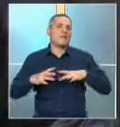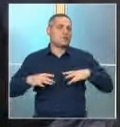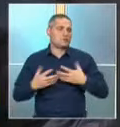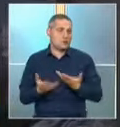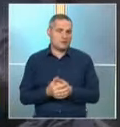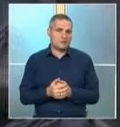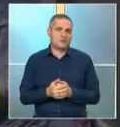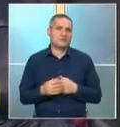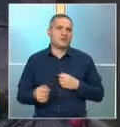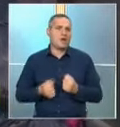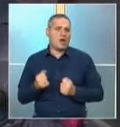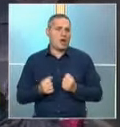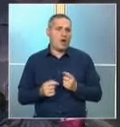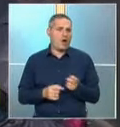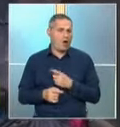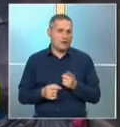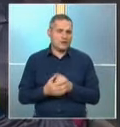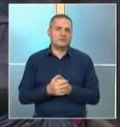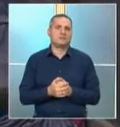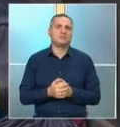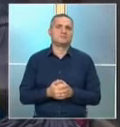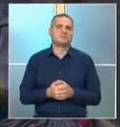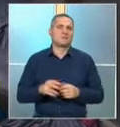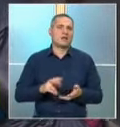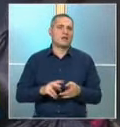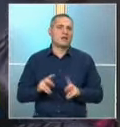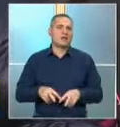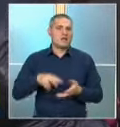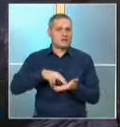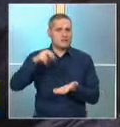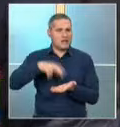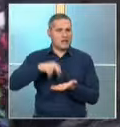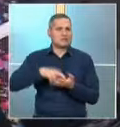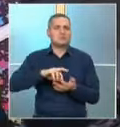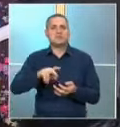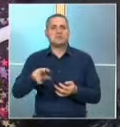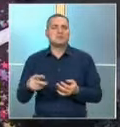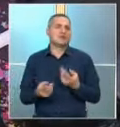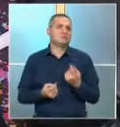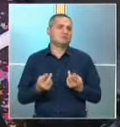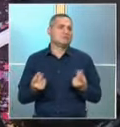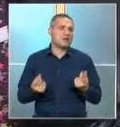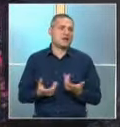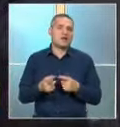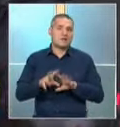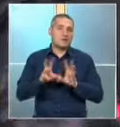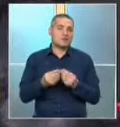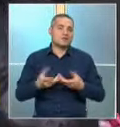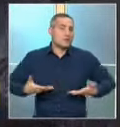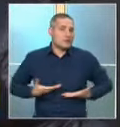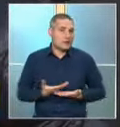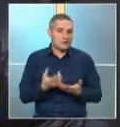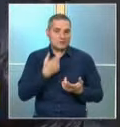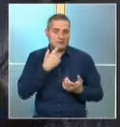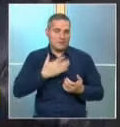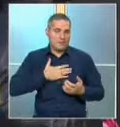междучасията. Гоненица, скачаме си там други неща и това всичко е